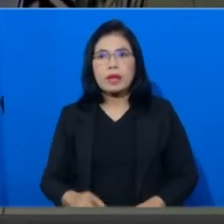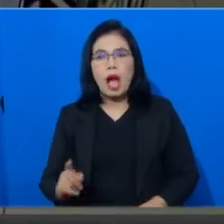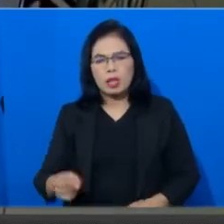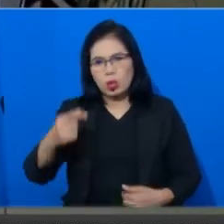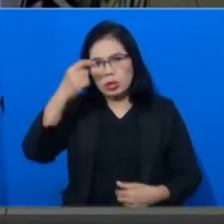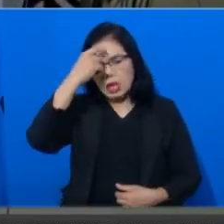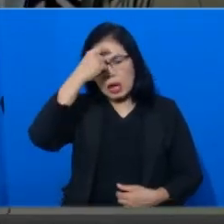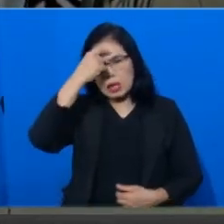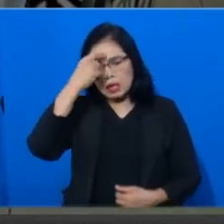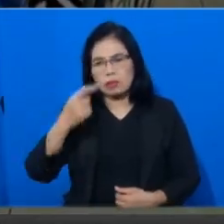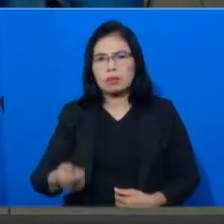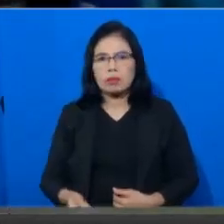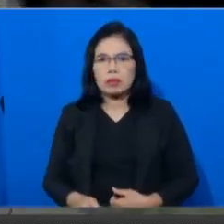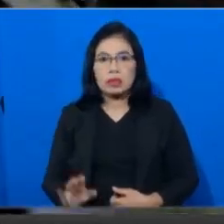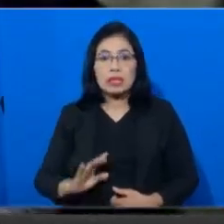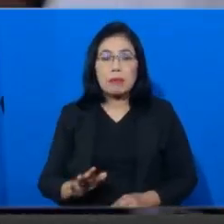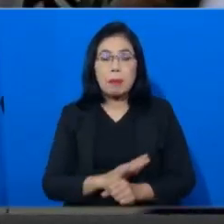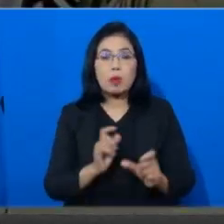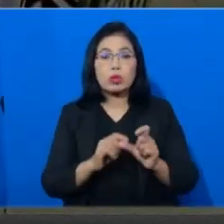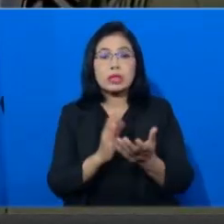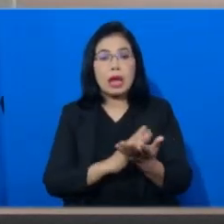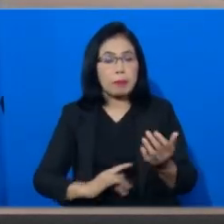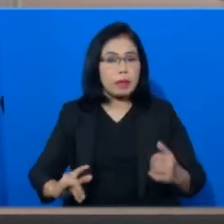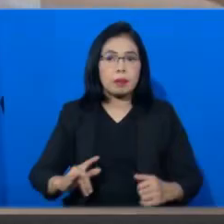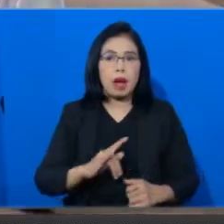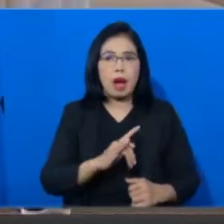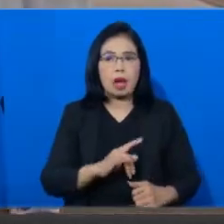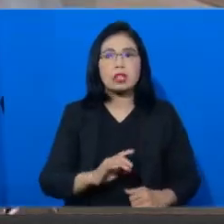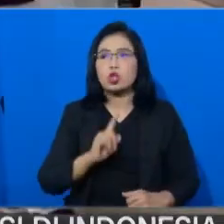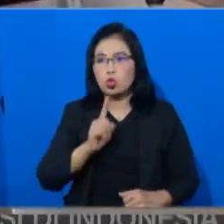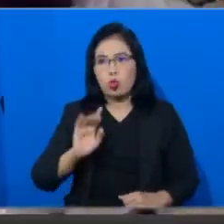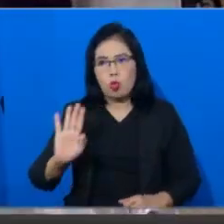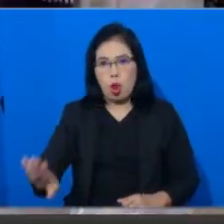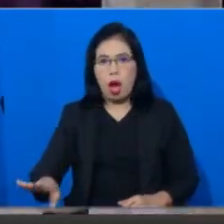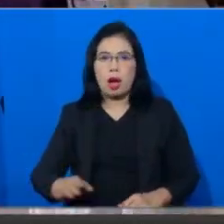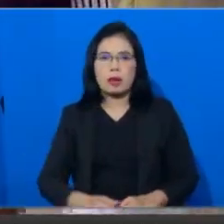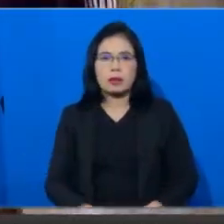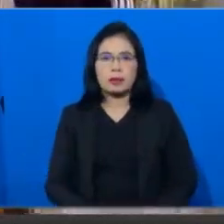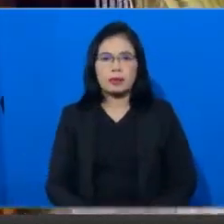dan tidak memenuhi syarat penerbangan. Tim Liputan CNN Indonesia.